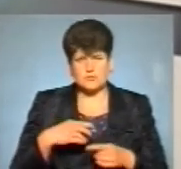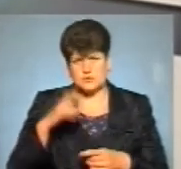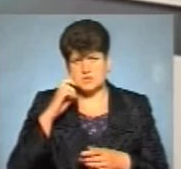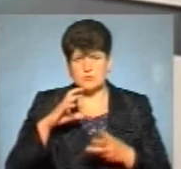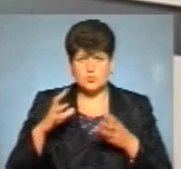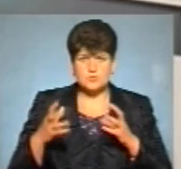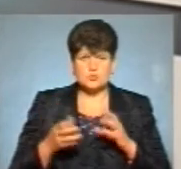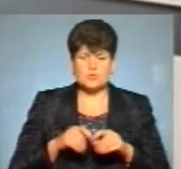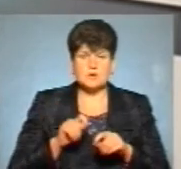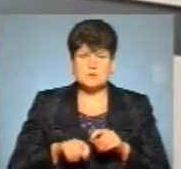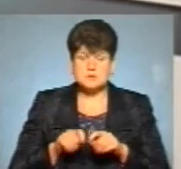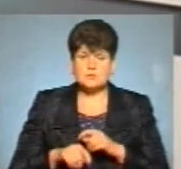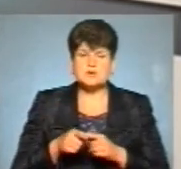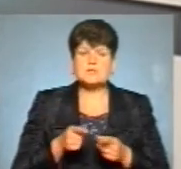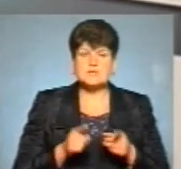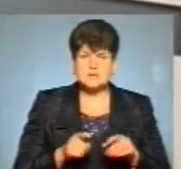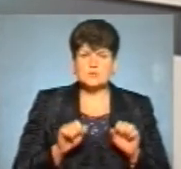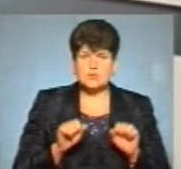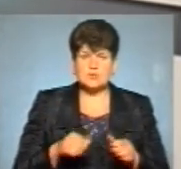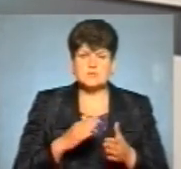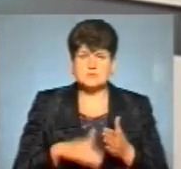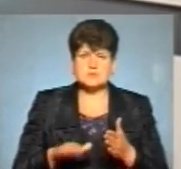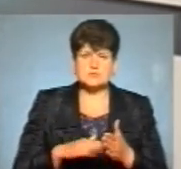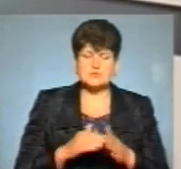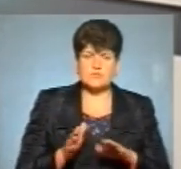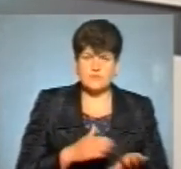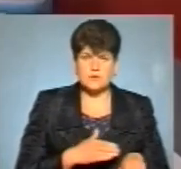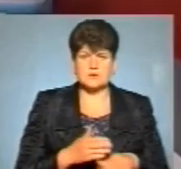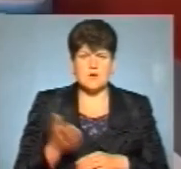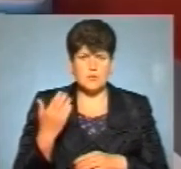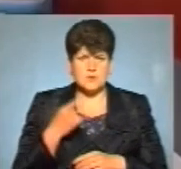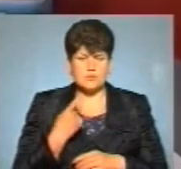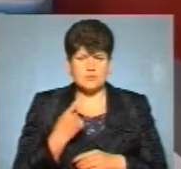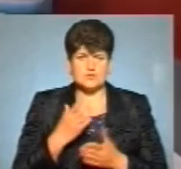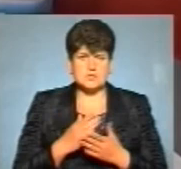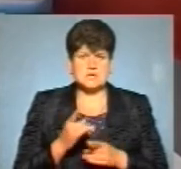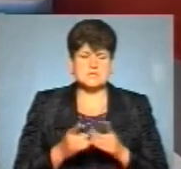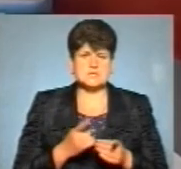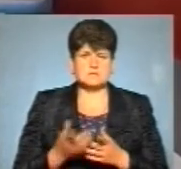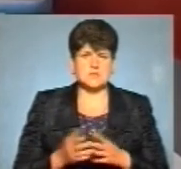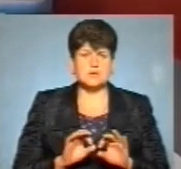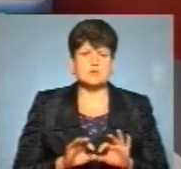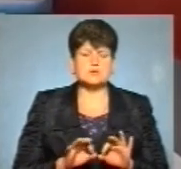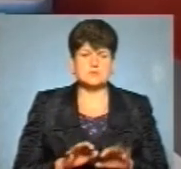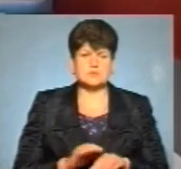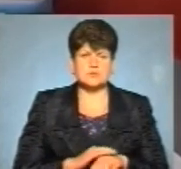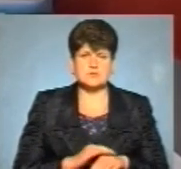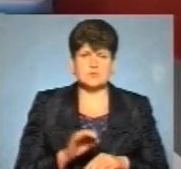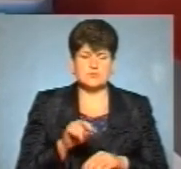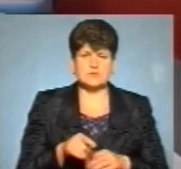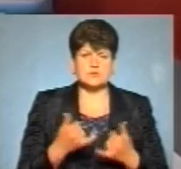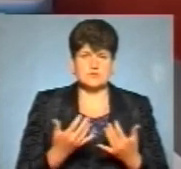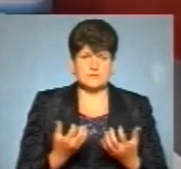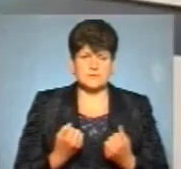підсумкову атестацію, бо її дійсно можна скасувати і попоточити. Так, попередньо ви говорили, що є зміни. Розкажіть про них, оскільки вони сьогодні прийняті